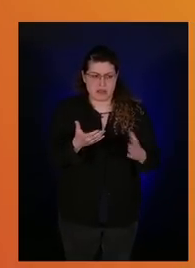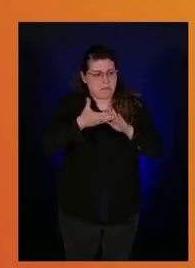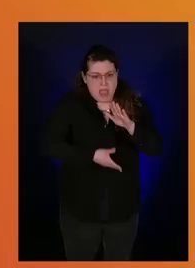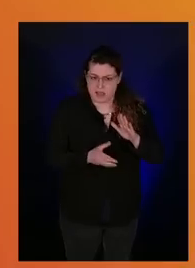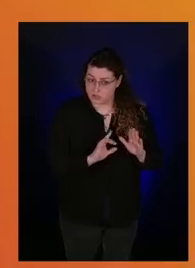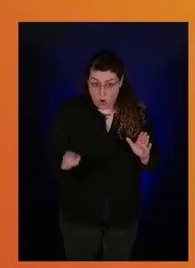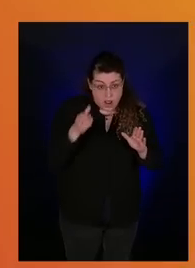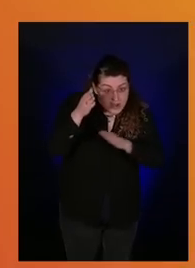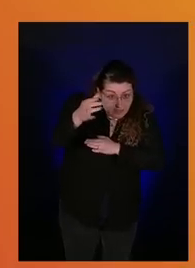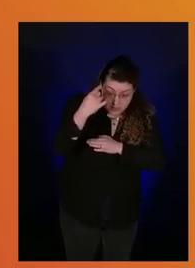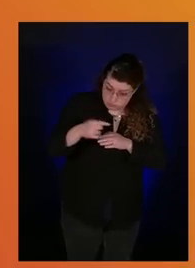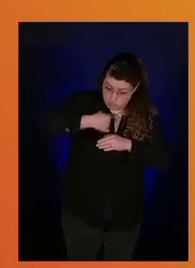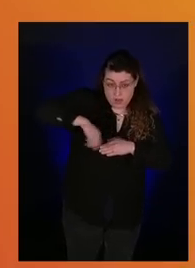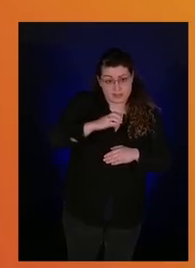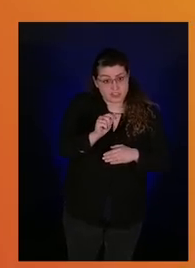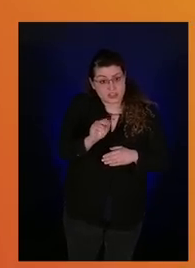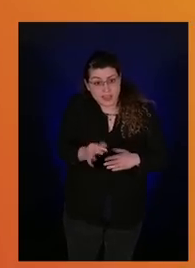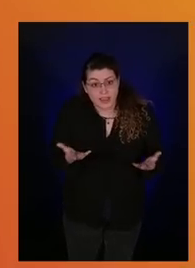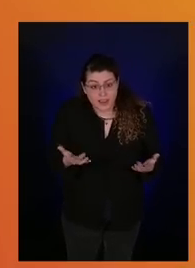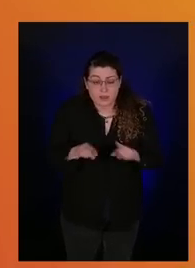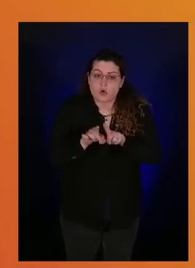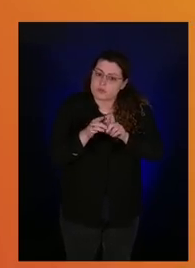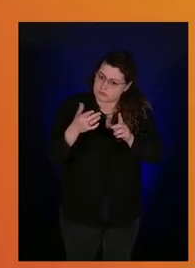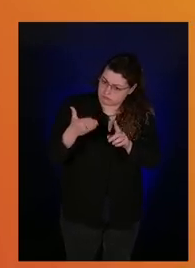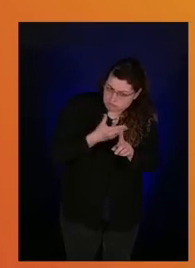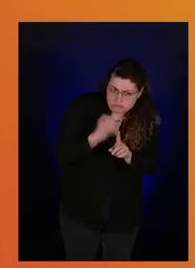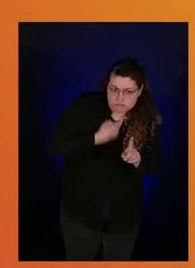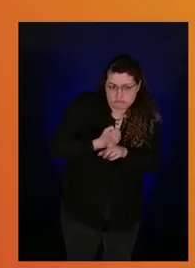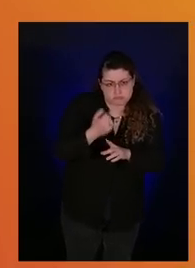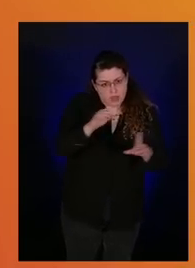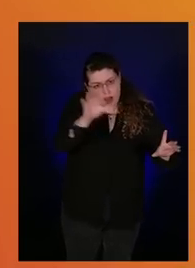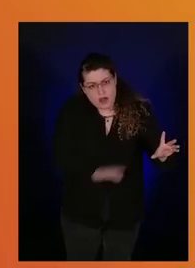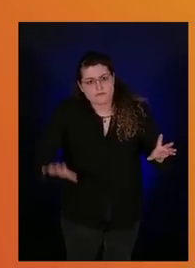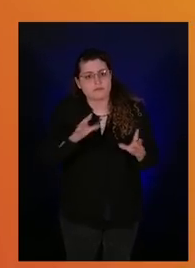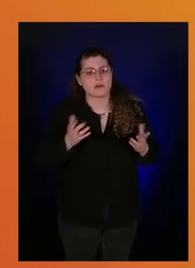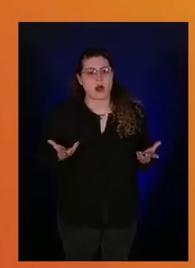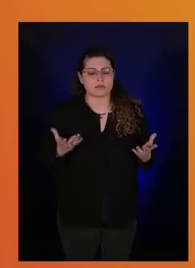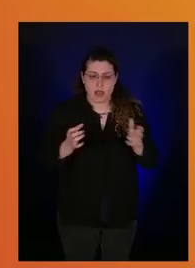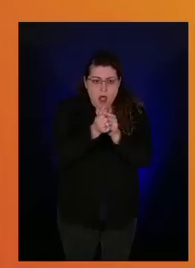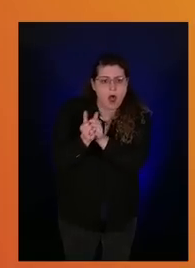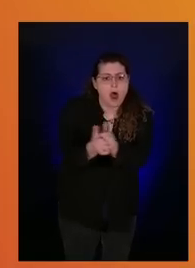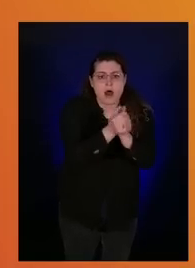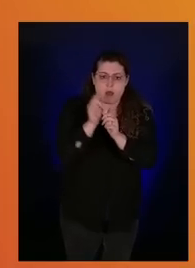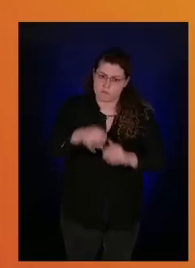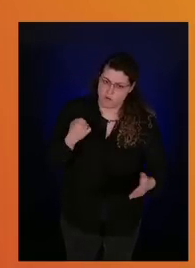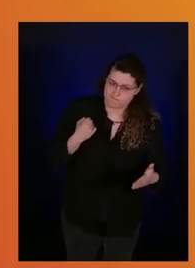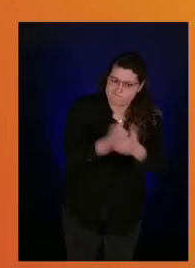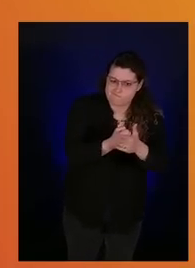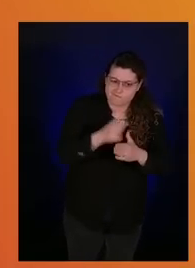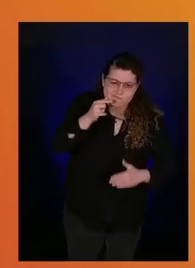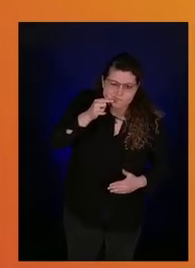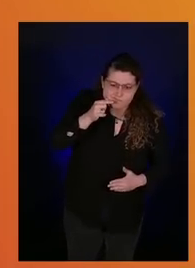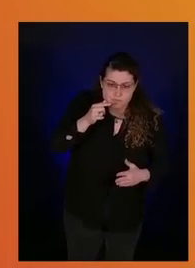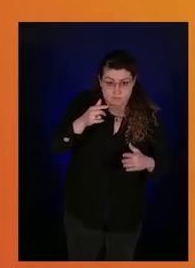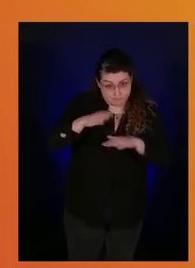de l'avenir de la CGT et des questions de lutte dans ce pays. Tous ensemble, il faut continuer la lutte et j'appelle à ce